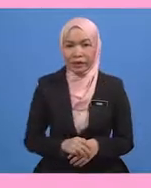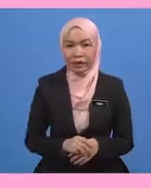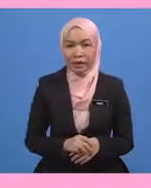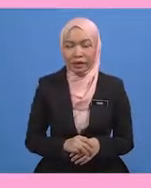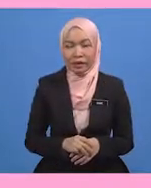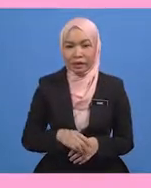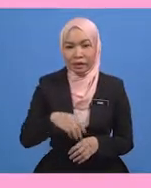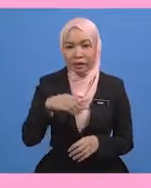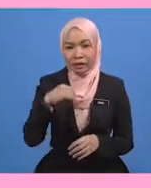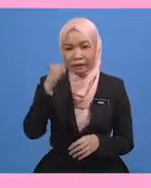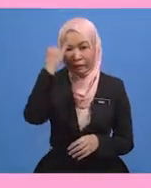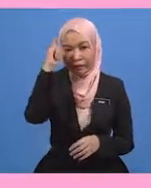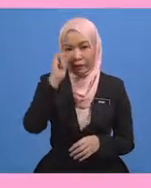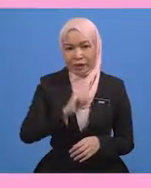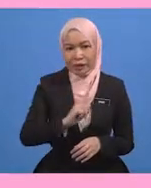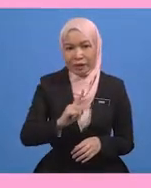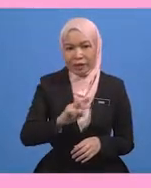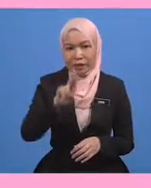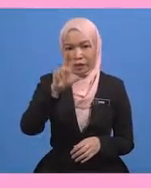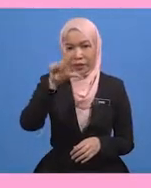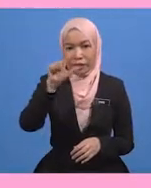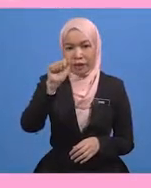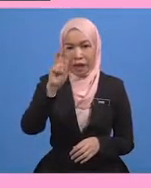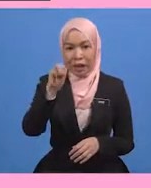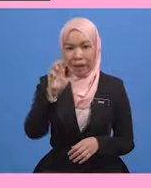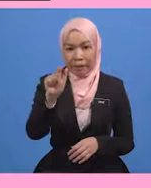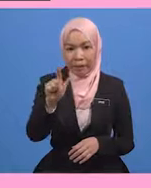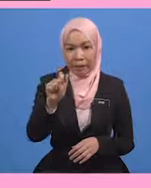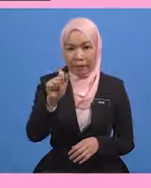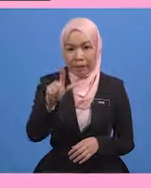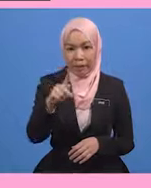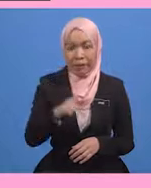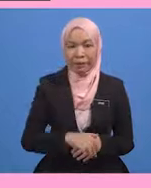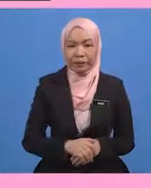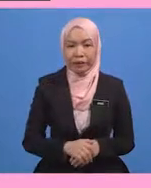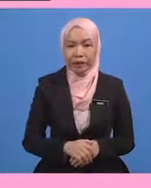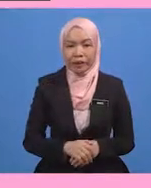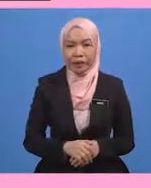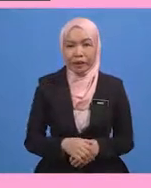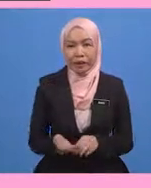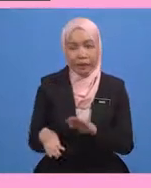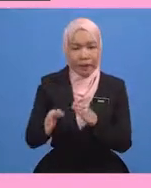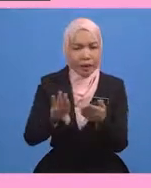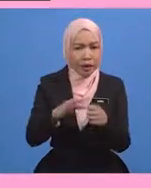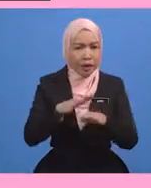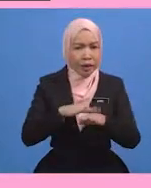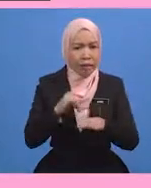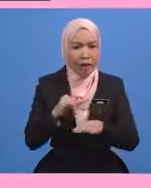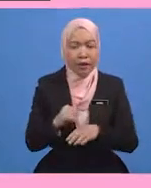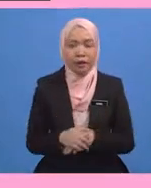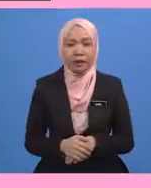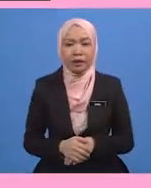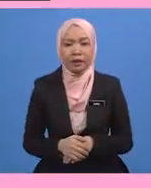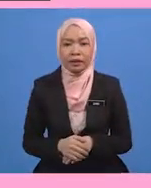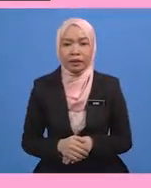Indonesia. Hamka meninggal dunia pada 24 Julai 1981 ketika usia